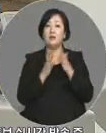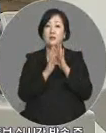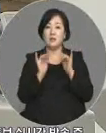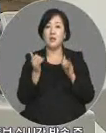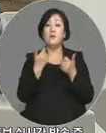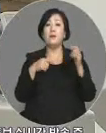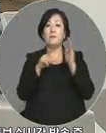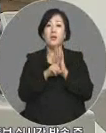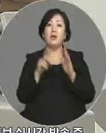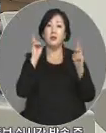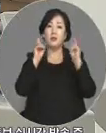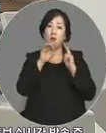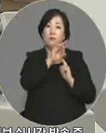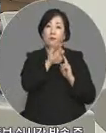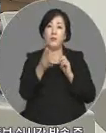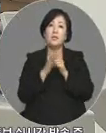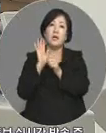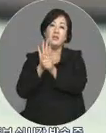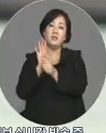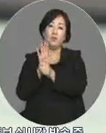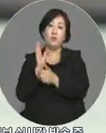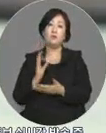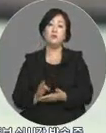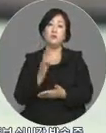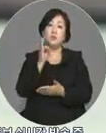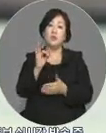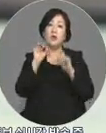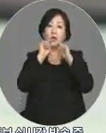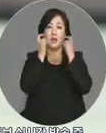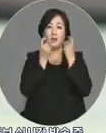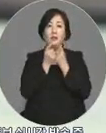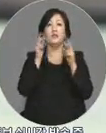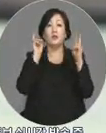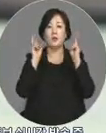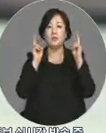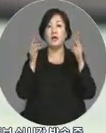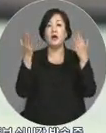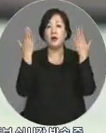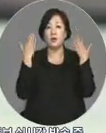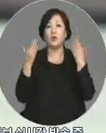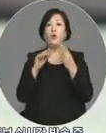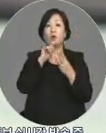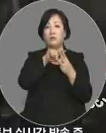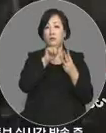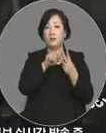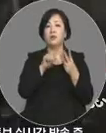물론 해당 기업에도 비용을 지원하는 이 제도는 개인과 회사, 학교가